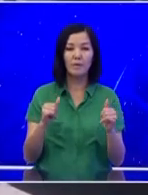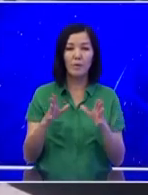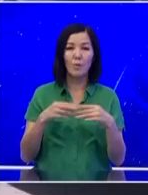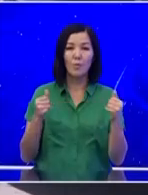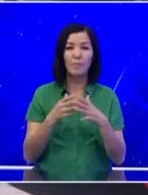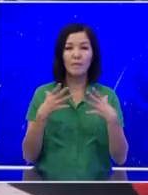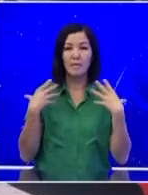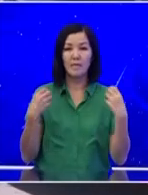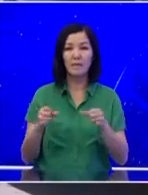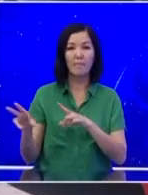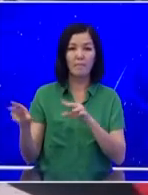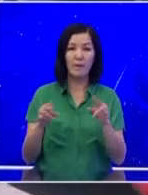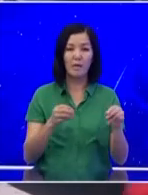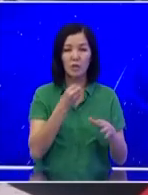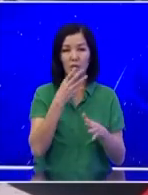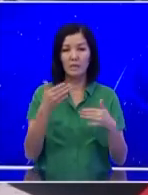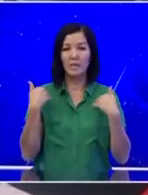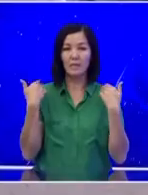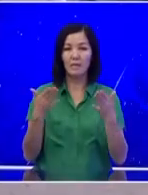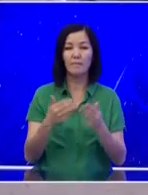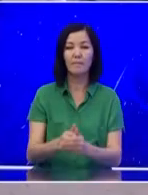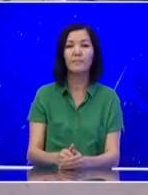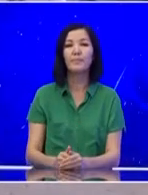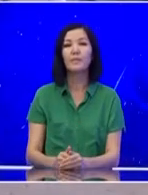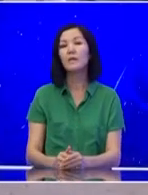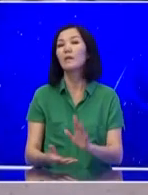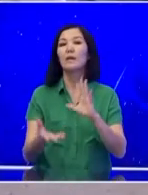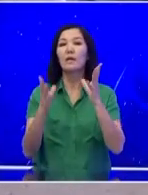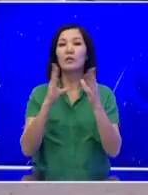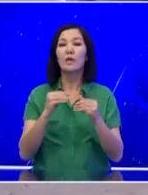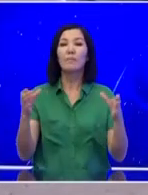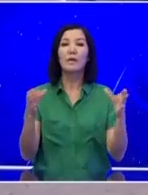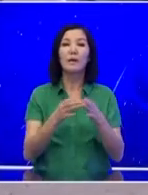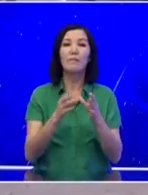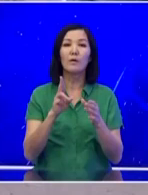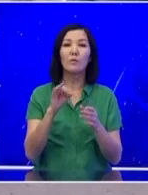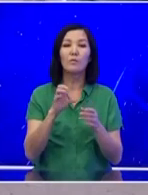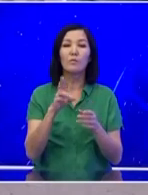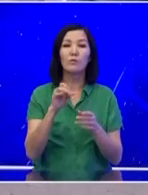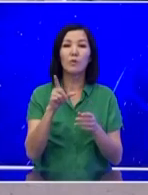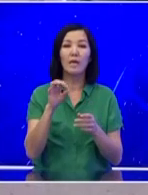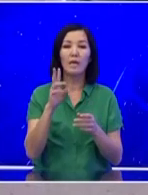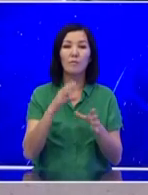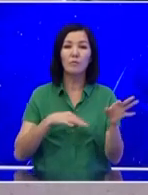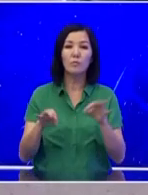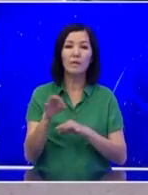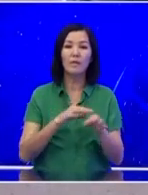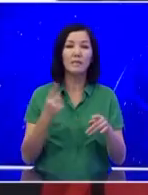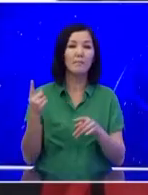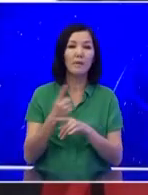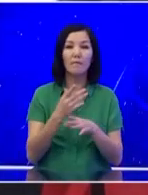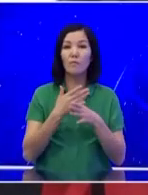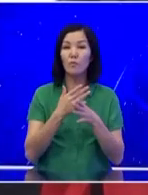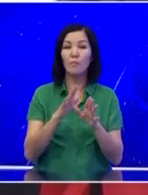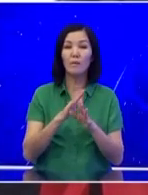отбасыларына денсаулық, тек қана жақсылық, қуаныш болсын. Жалпы бұл атаулы компанияның Кусто Хелп жобасы аясында көрсетілген алғашқы көмек